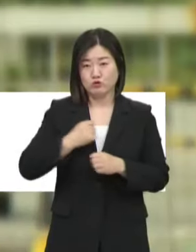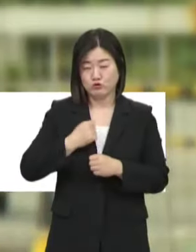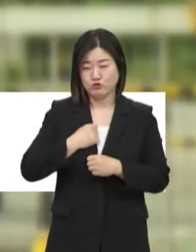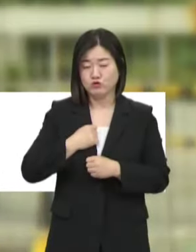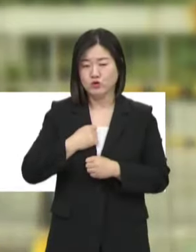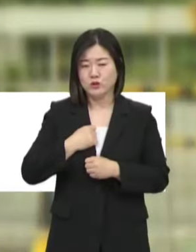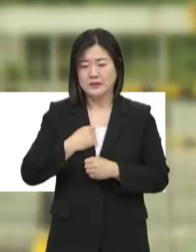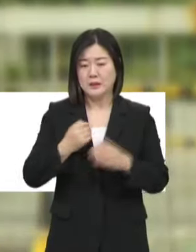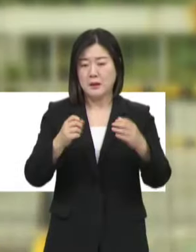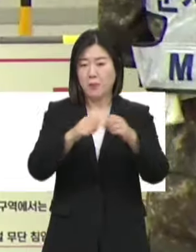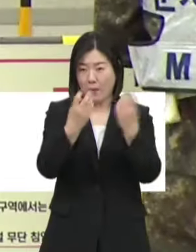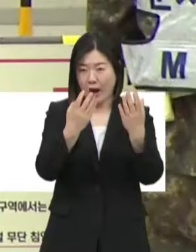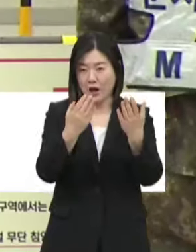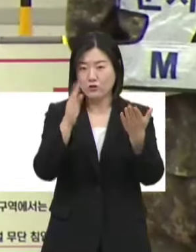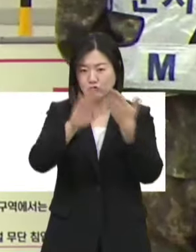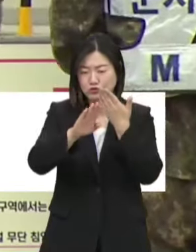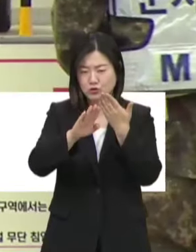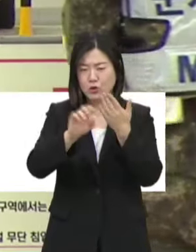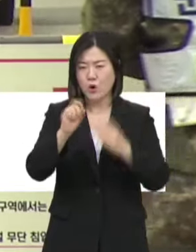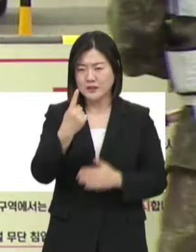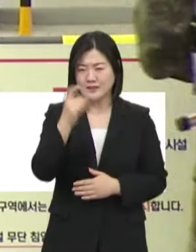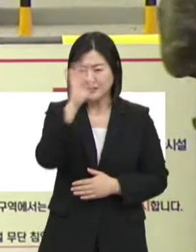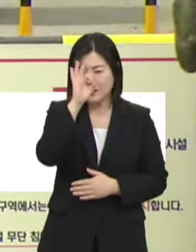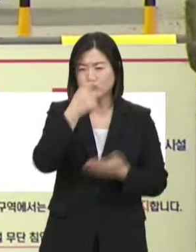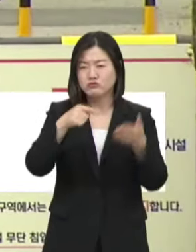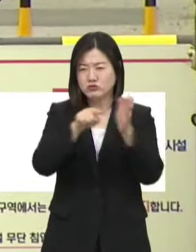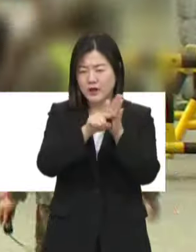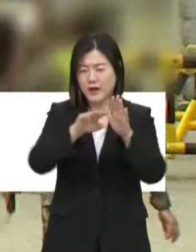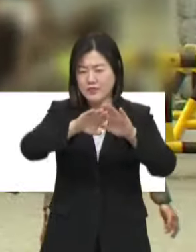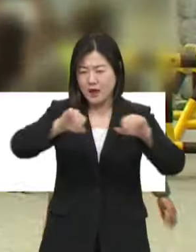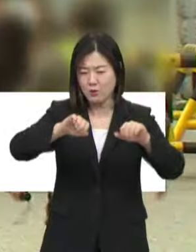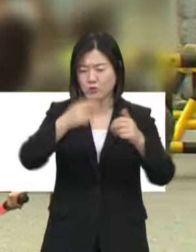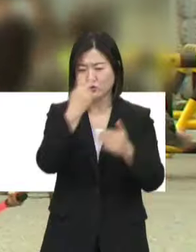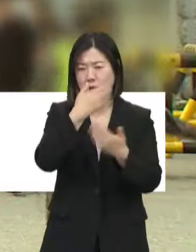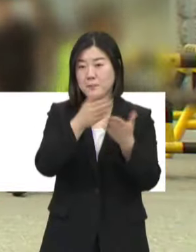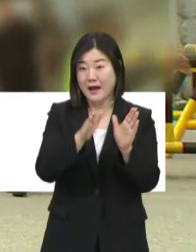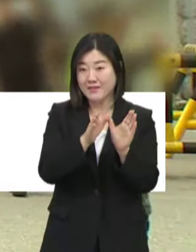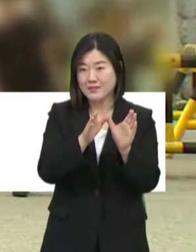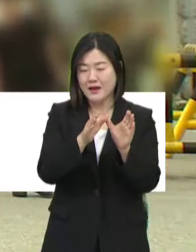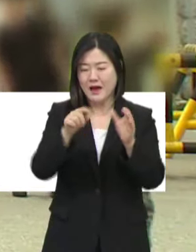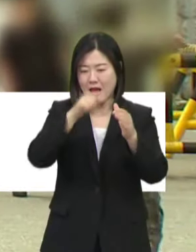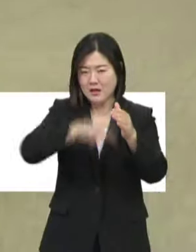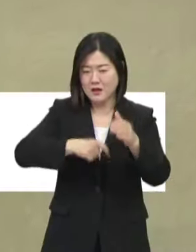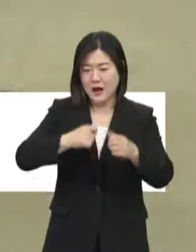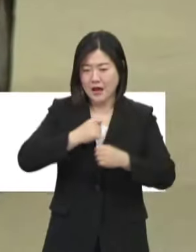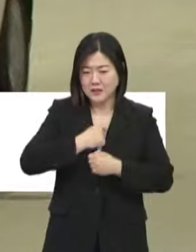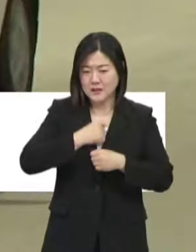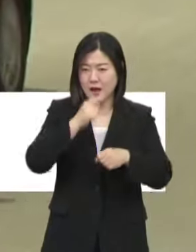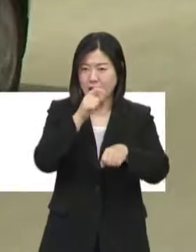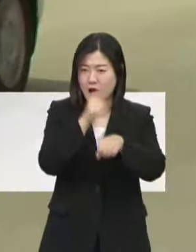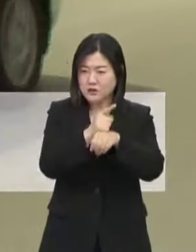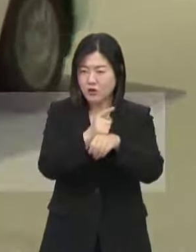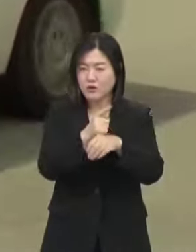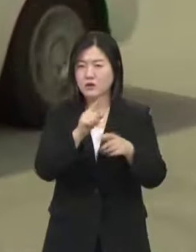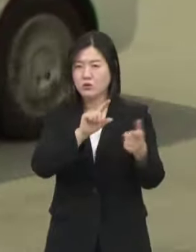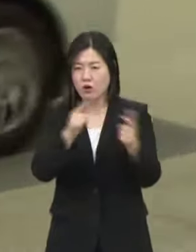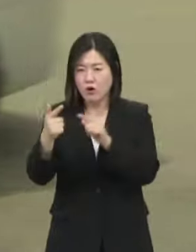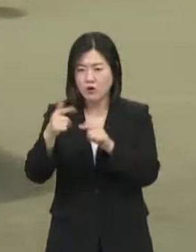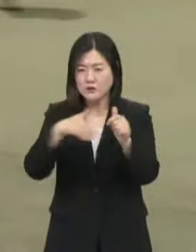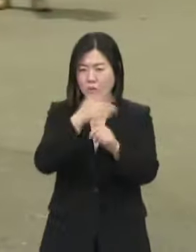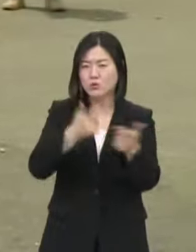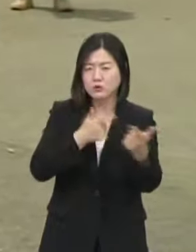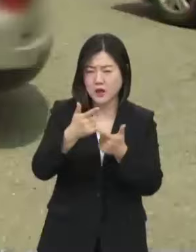군당국은 사고 이후 사고 원인을 밝히기 위해 별도의 조사반을 꾸려 부대내 수류탄 안정성과 사고 당시